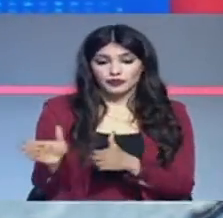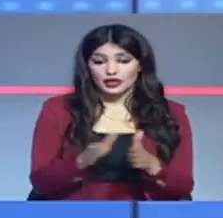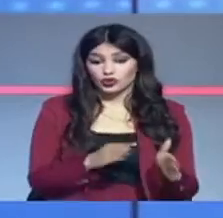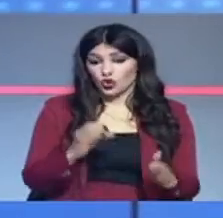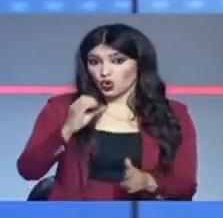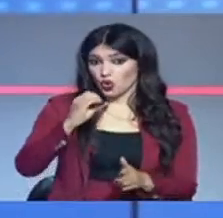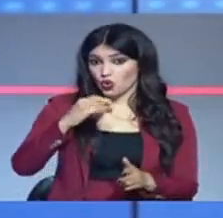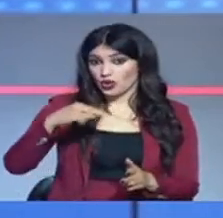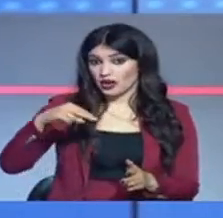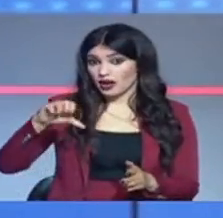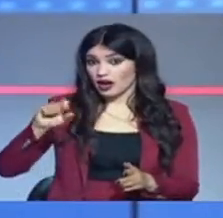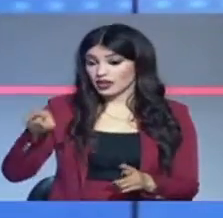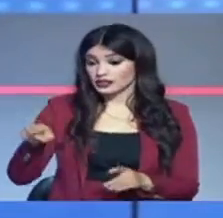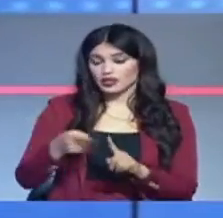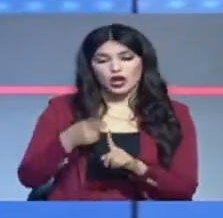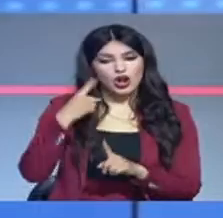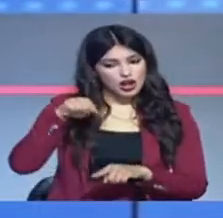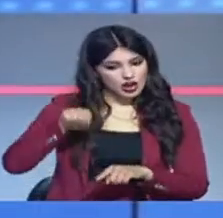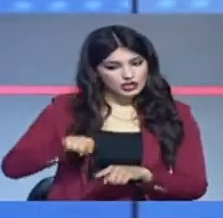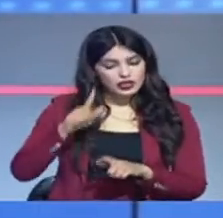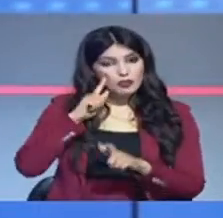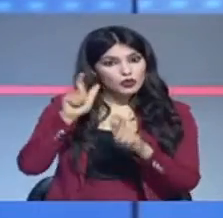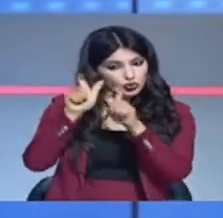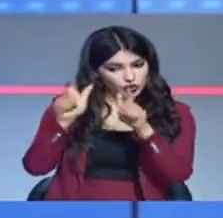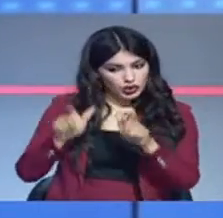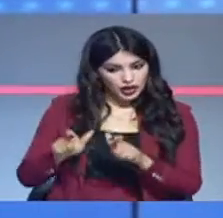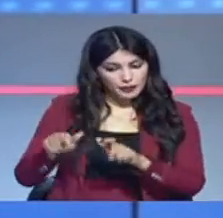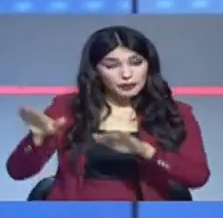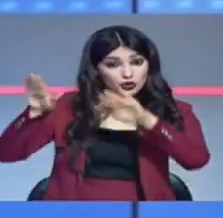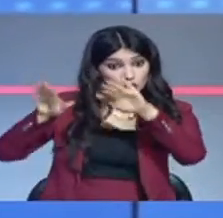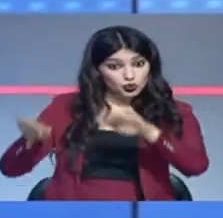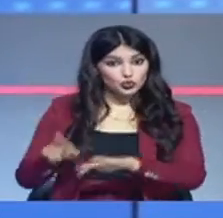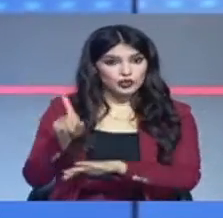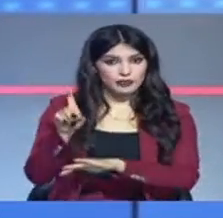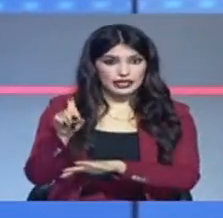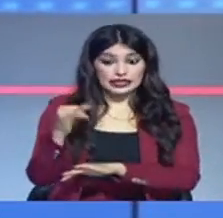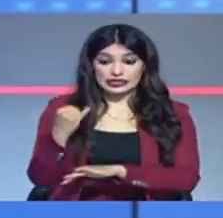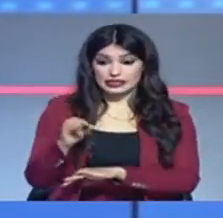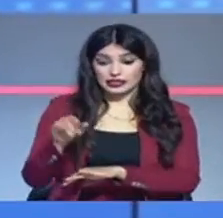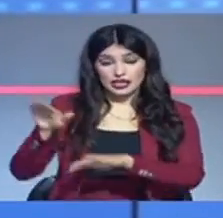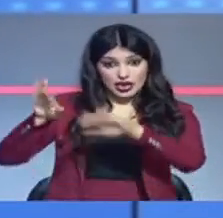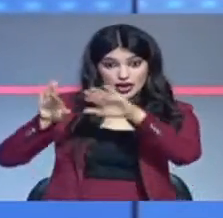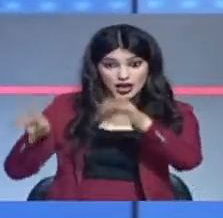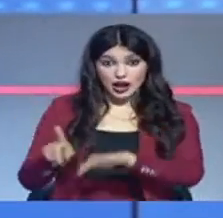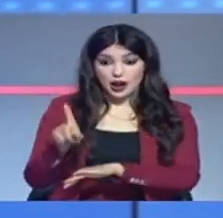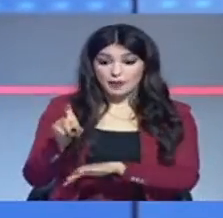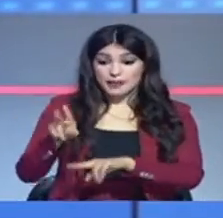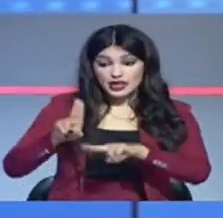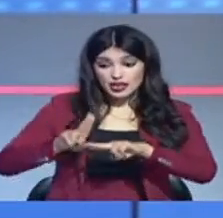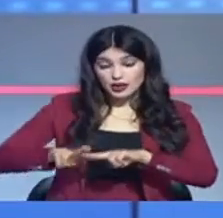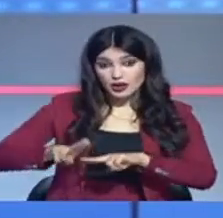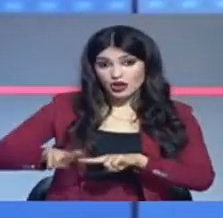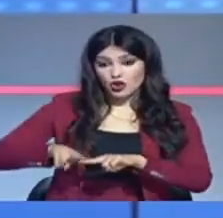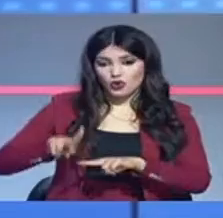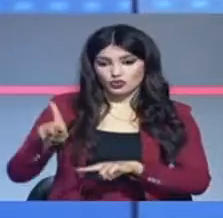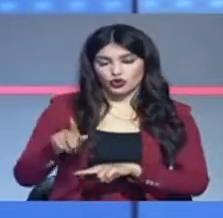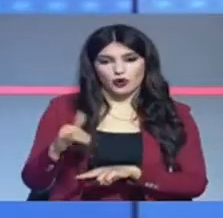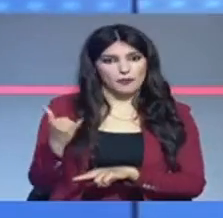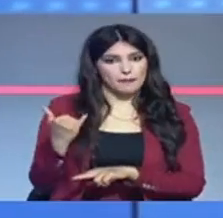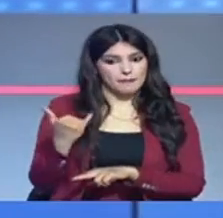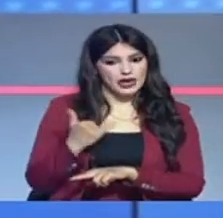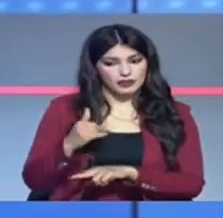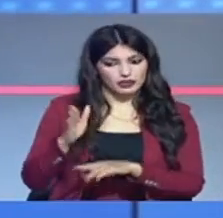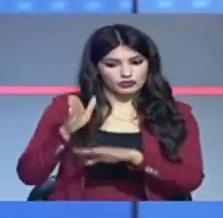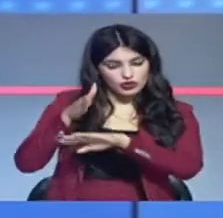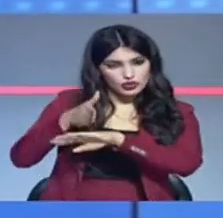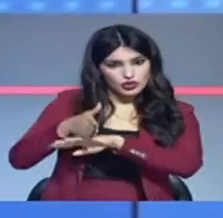بدوره في مراقبه محطات واذا كانت المعالجه يجب عدم شك به في الوادي المؤدي الى